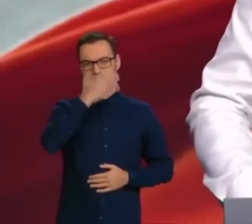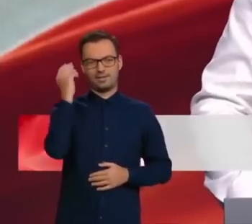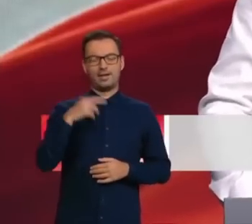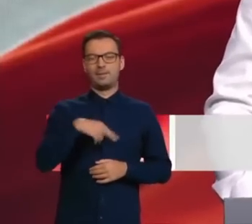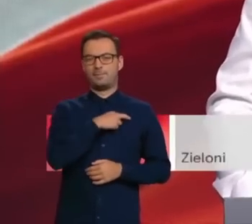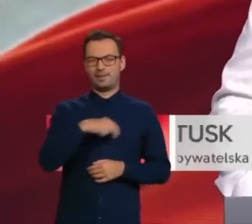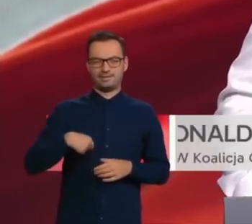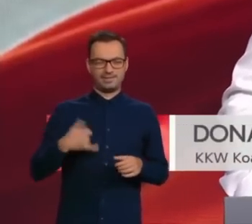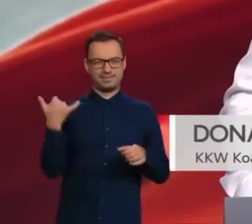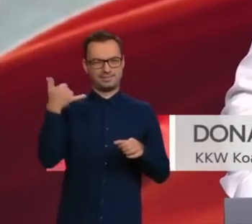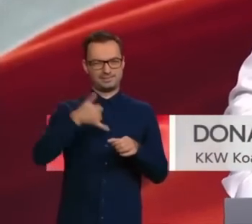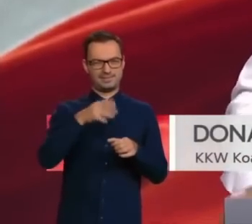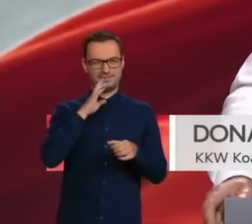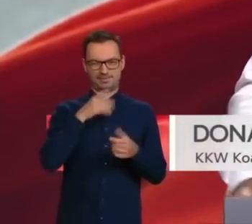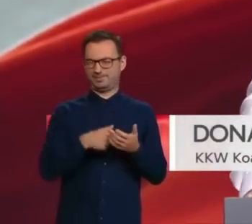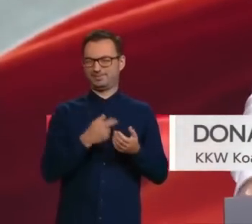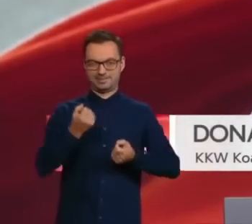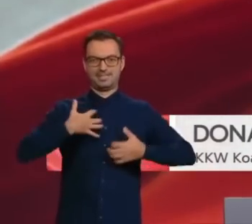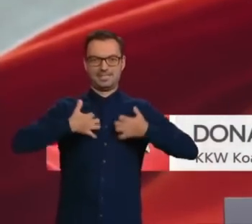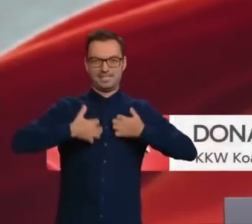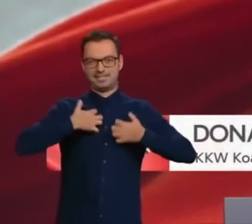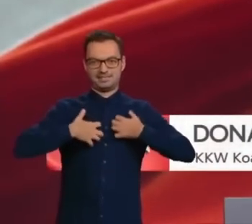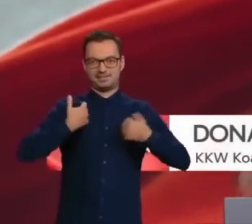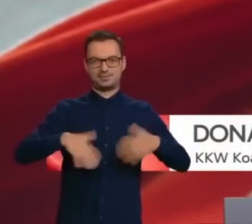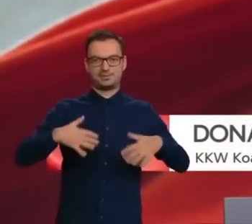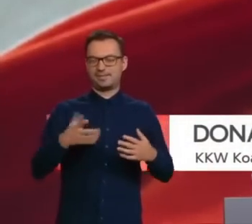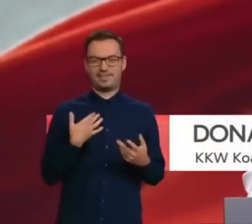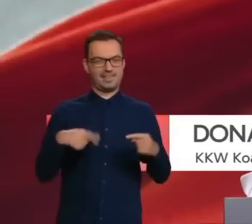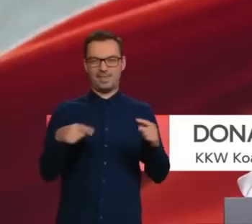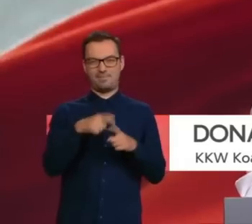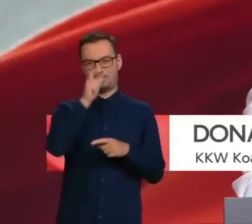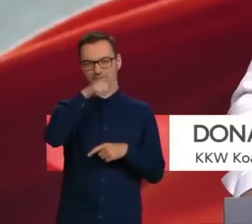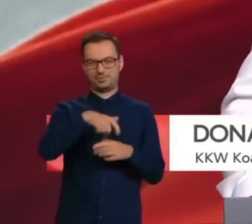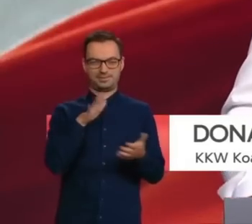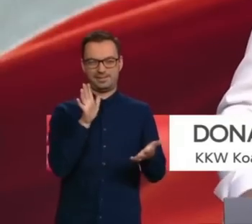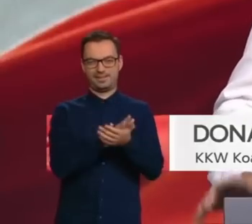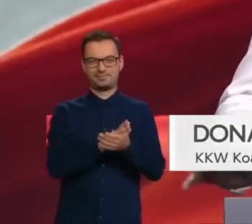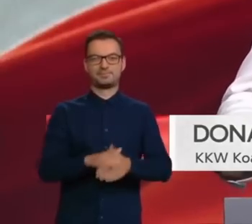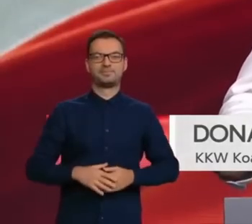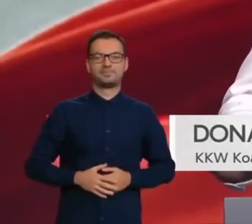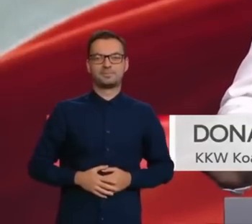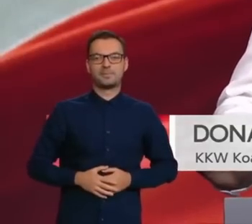nalali do szklanki jakiś pan pobudzony, agresywny. Tak nie pasuje do pana, panie premierze.